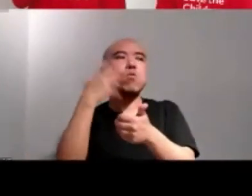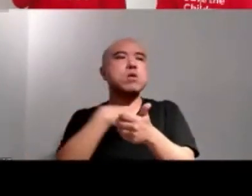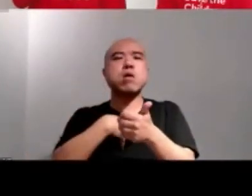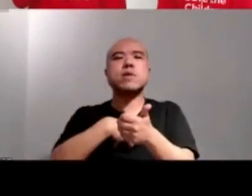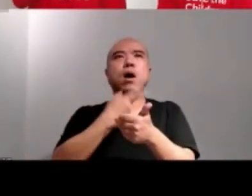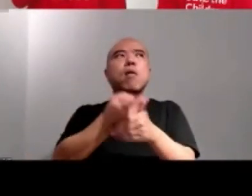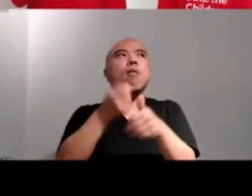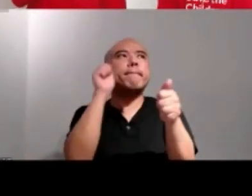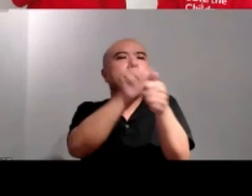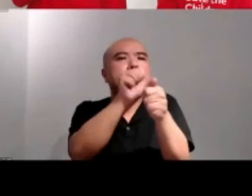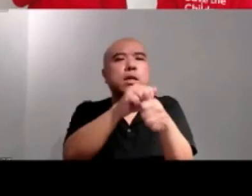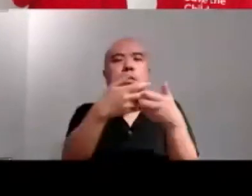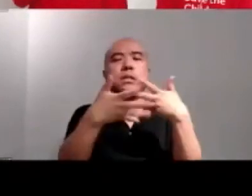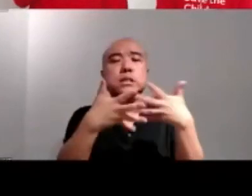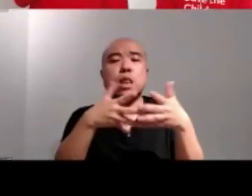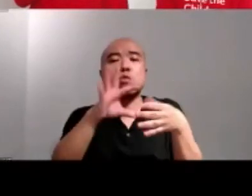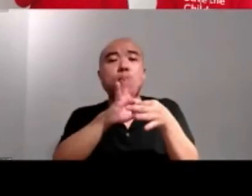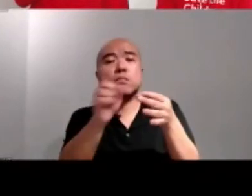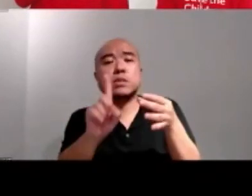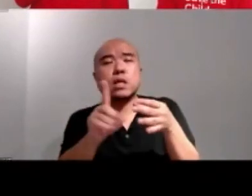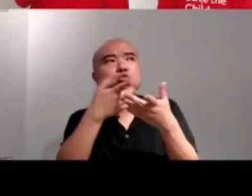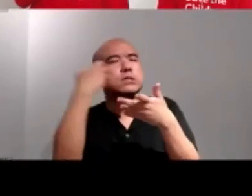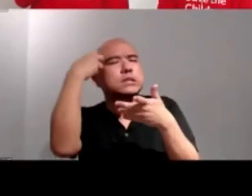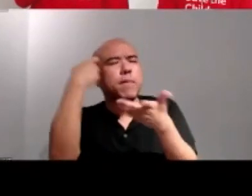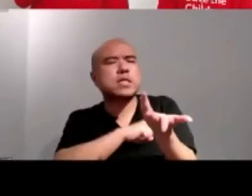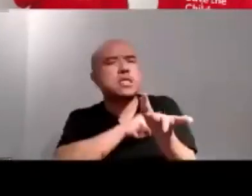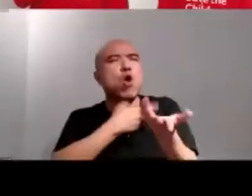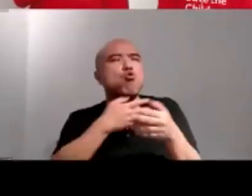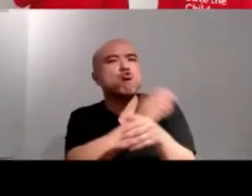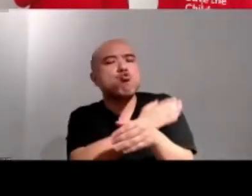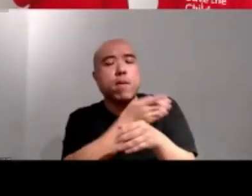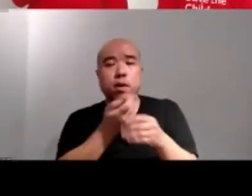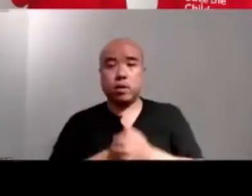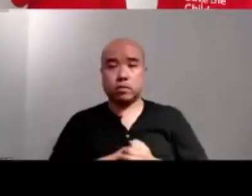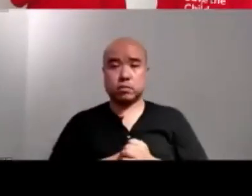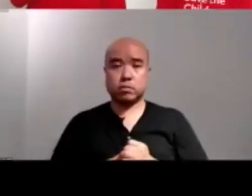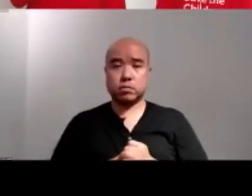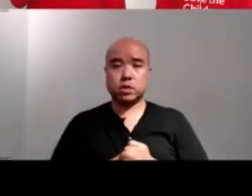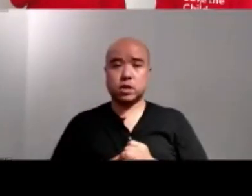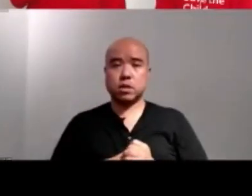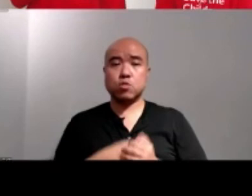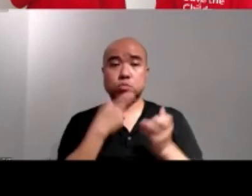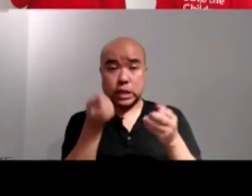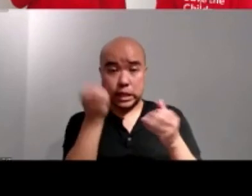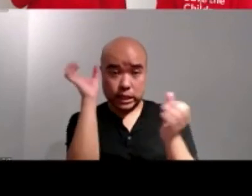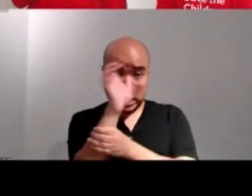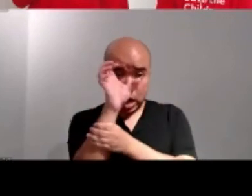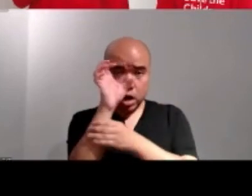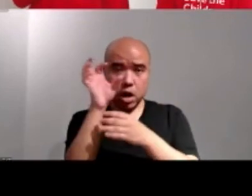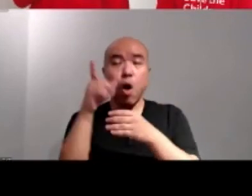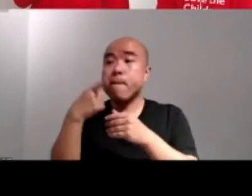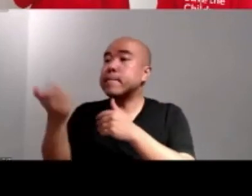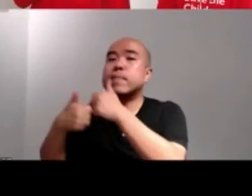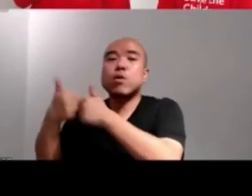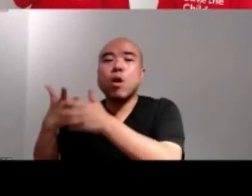凌嘅事件，亦都令到佢哋可以反思下自己嘅角色同埋責任。而我哋呢個嘅微電影將會作為跟住呢個辯